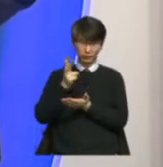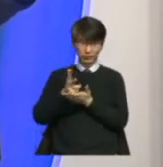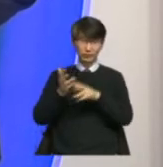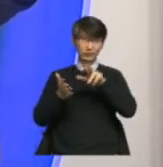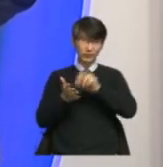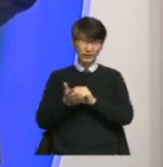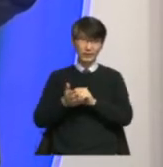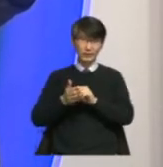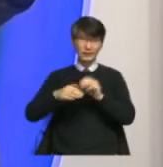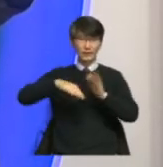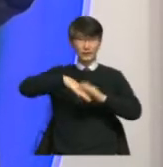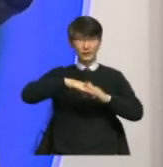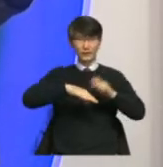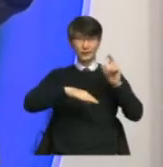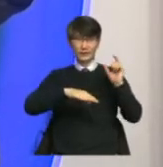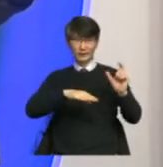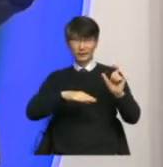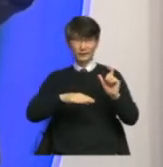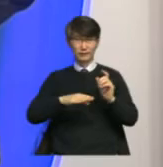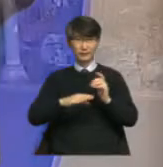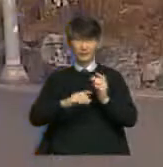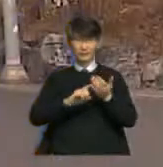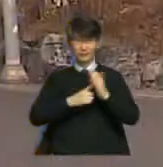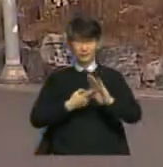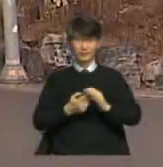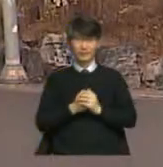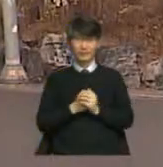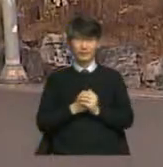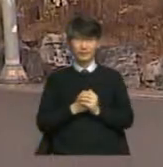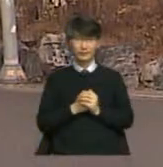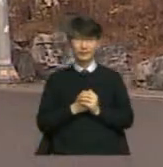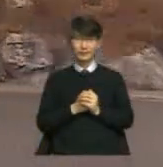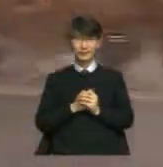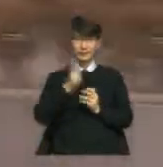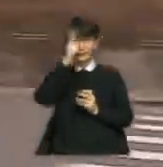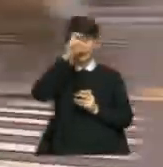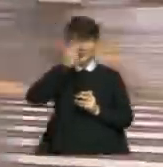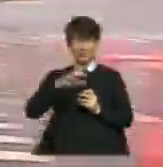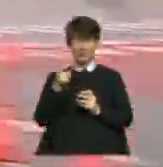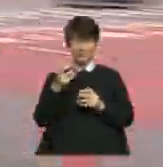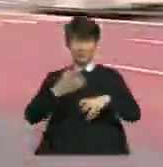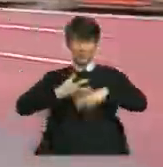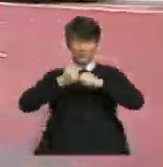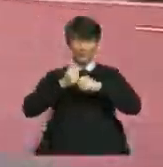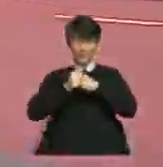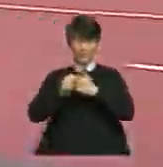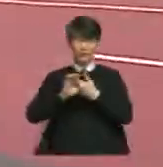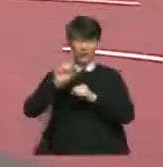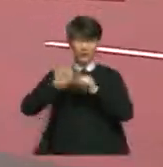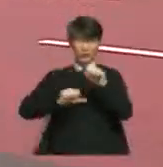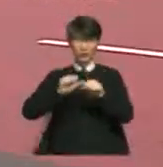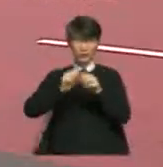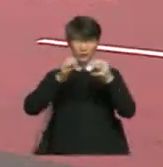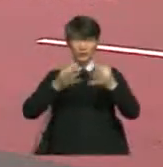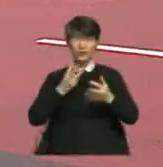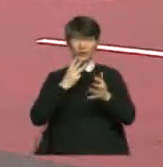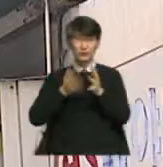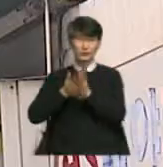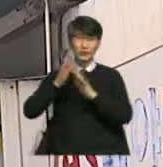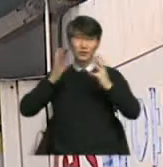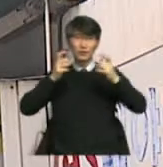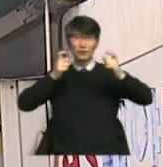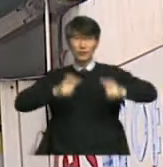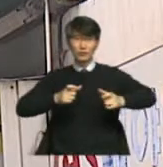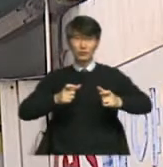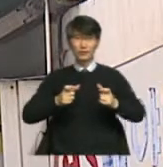단속을 강화하겠다는 방침입니다 경찰청에 통계에 따르면 최근 5년간 서울 신 의 어린이